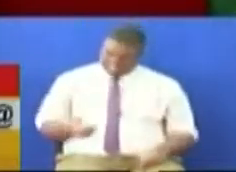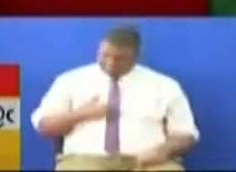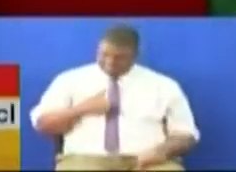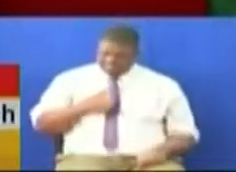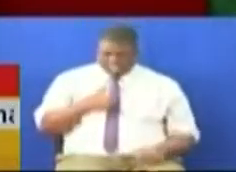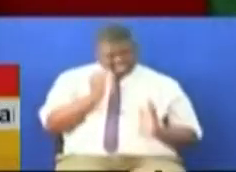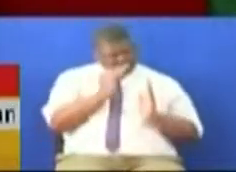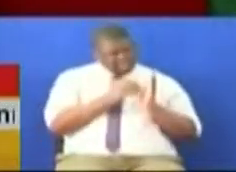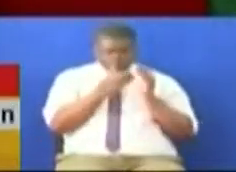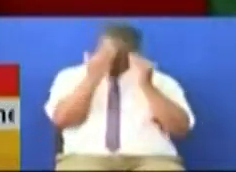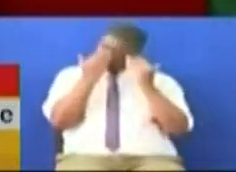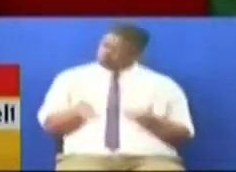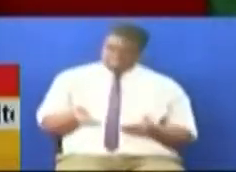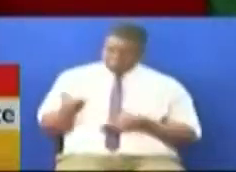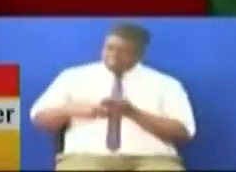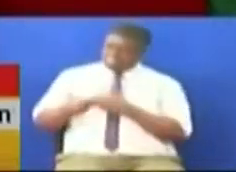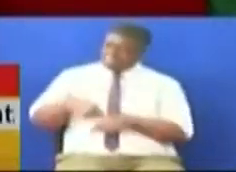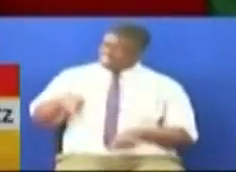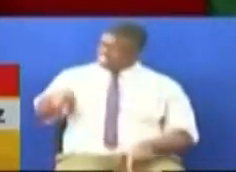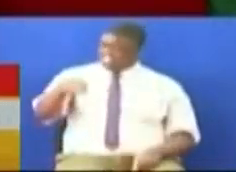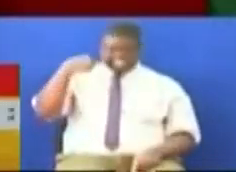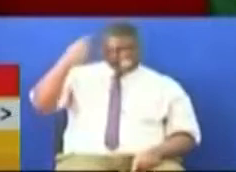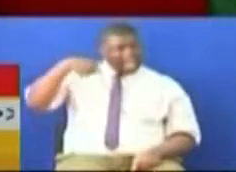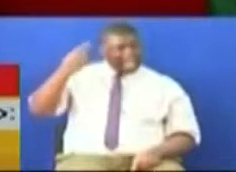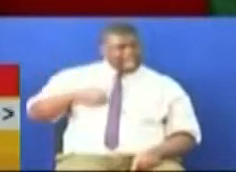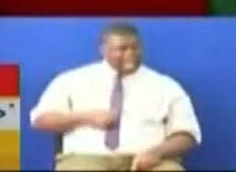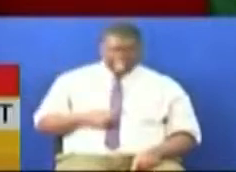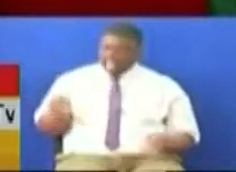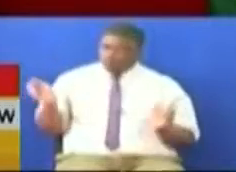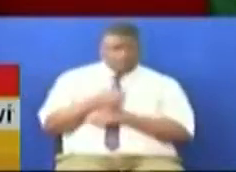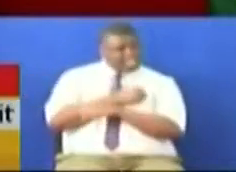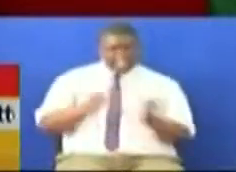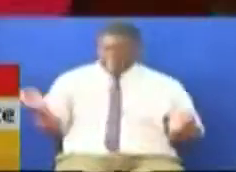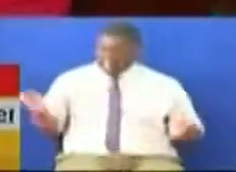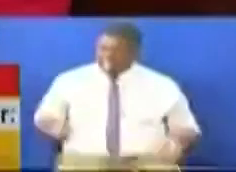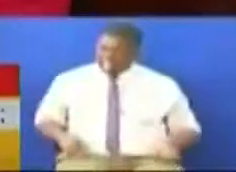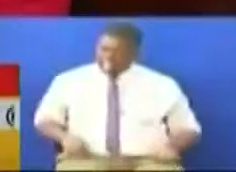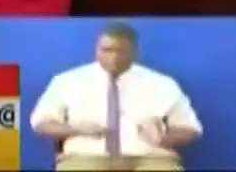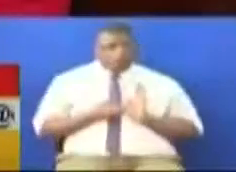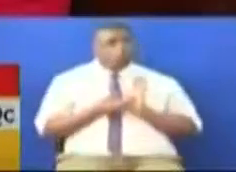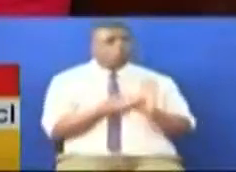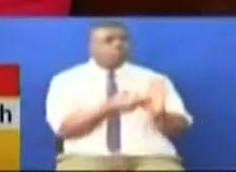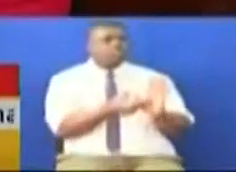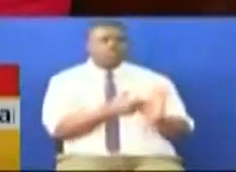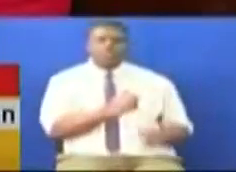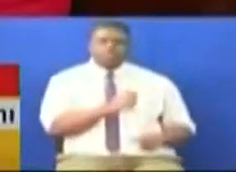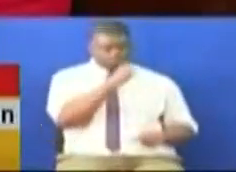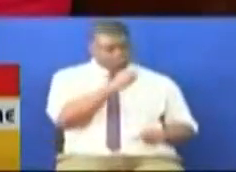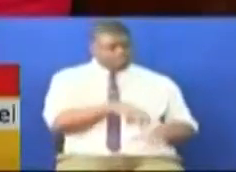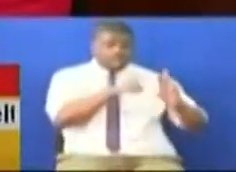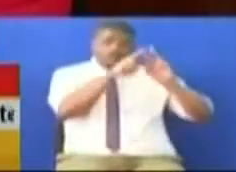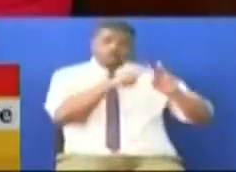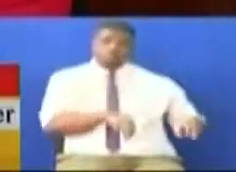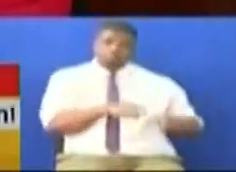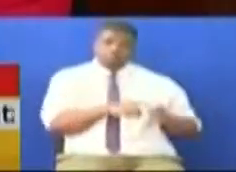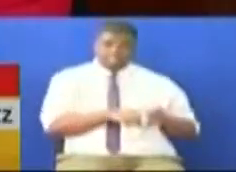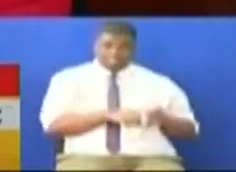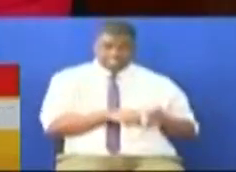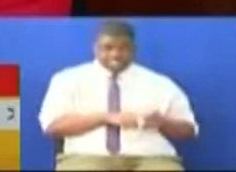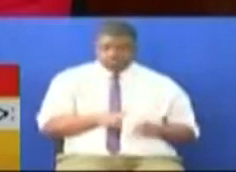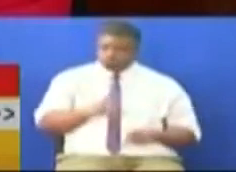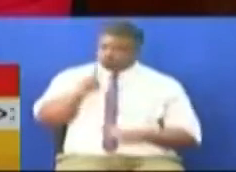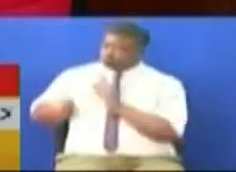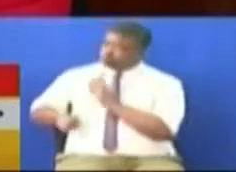sijui hesabu, siwezi kufanya hiyo biashara kichaa, haiwezekani. Lakini wameonyesha baada ya CAG kudoubt na